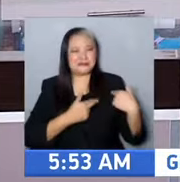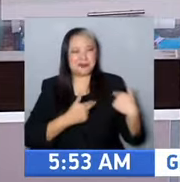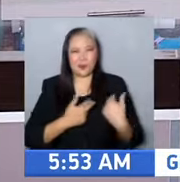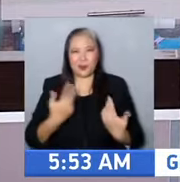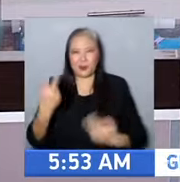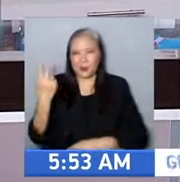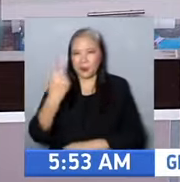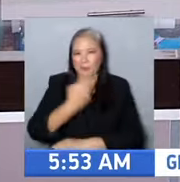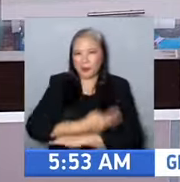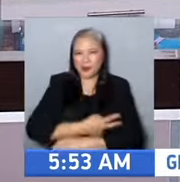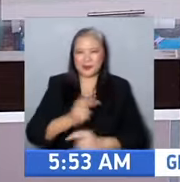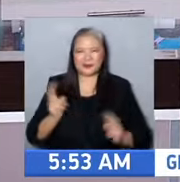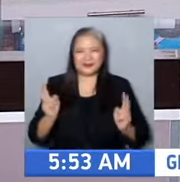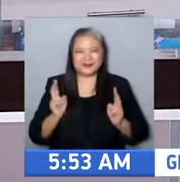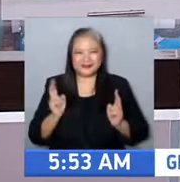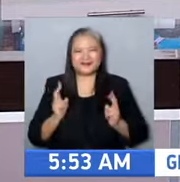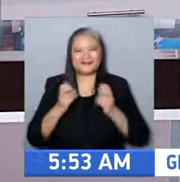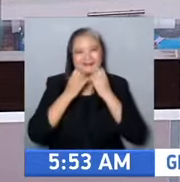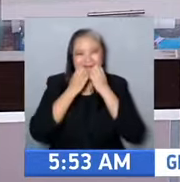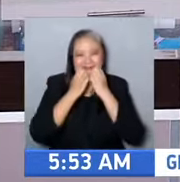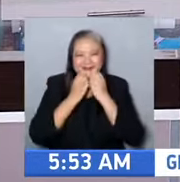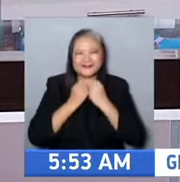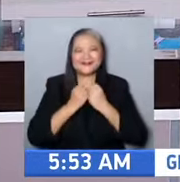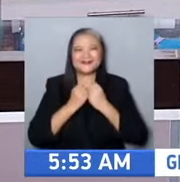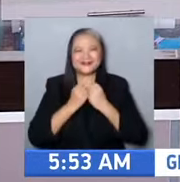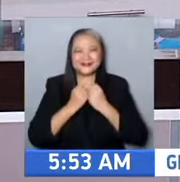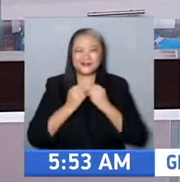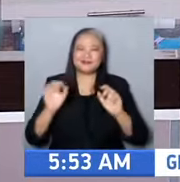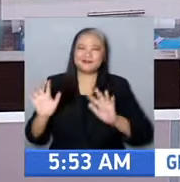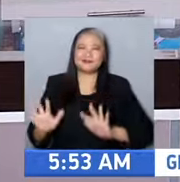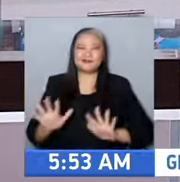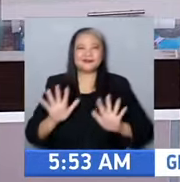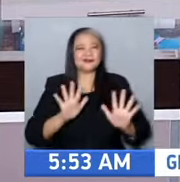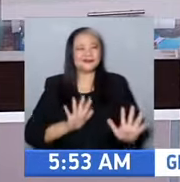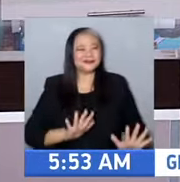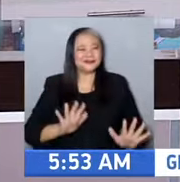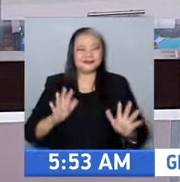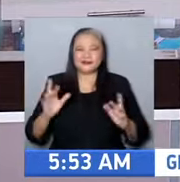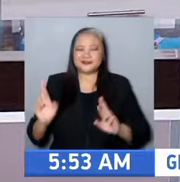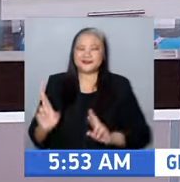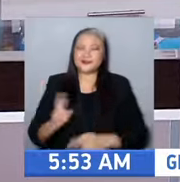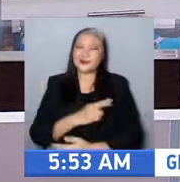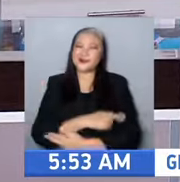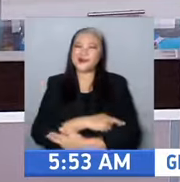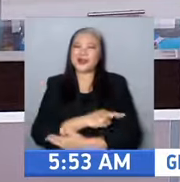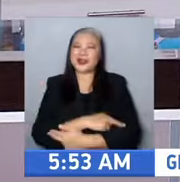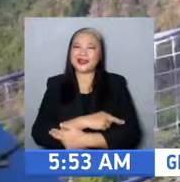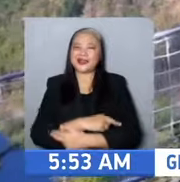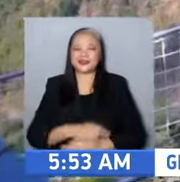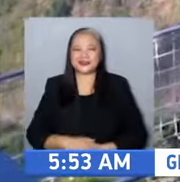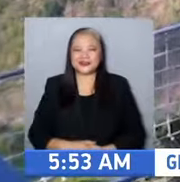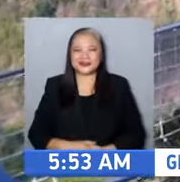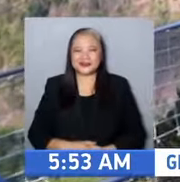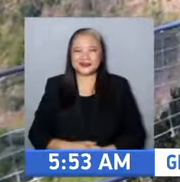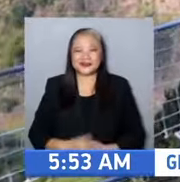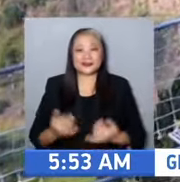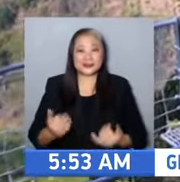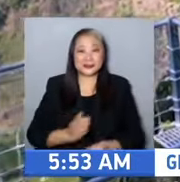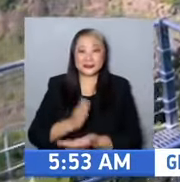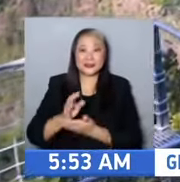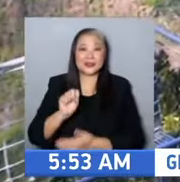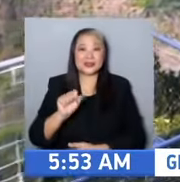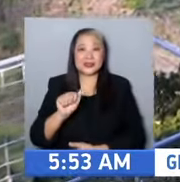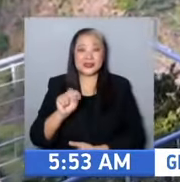sulitin natin na makapag-relax tayong lahat. May trending pasyal nga ngayon na pwede mapuntahan sa San Mateo Rizal.